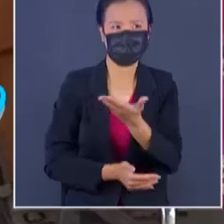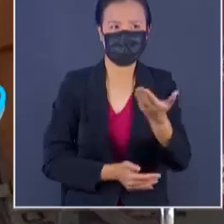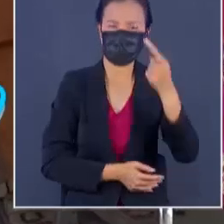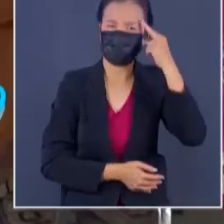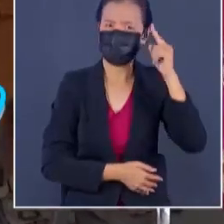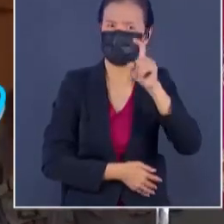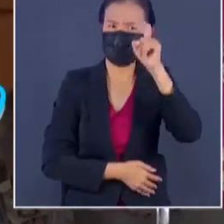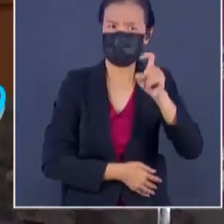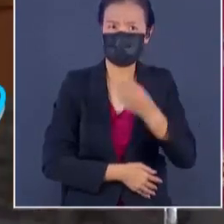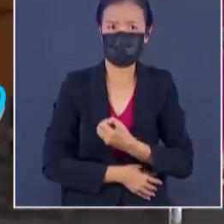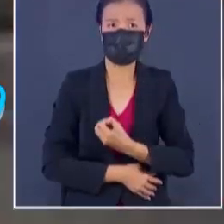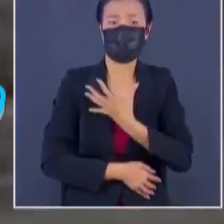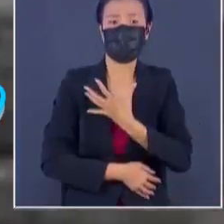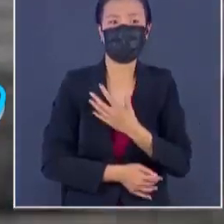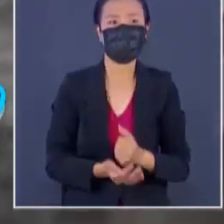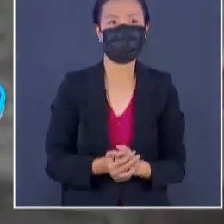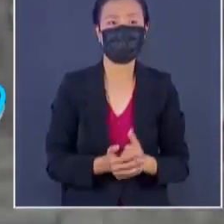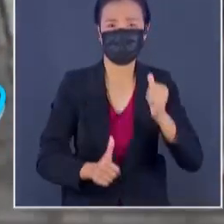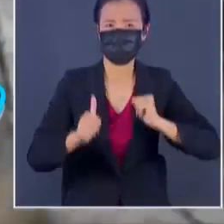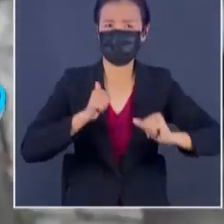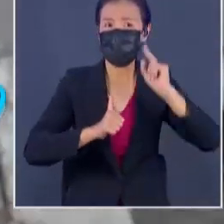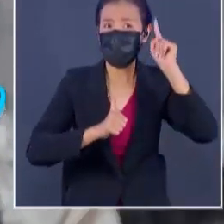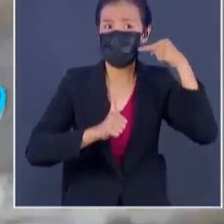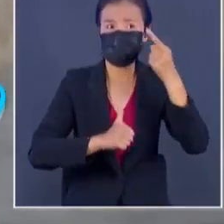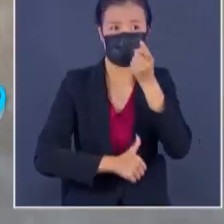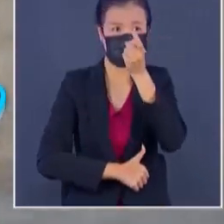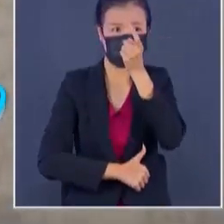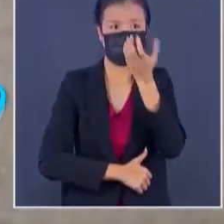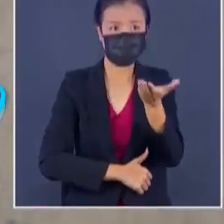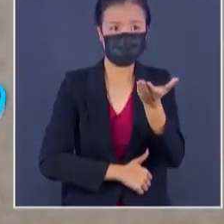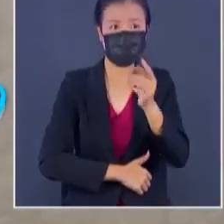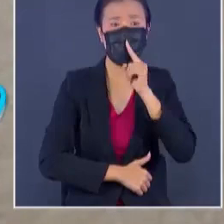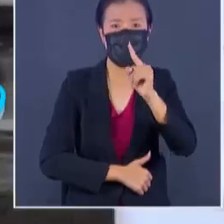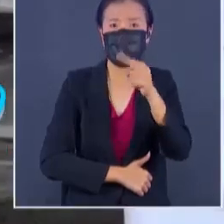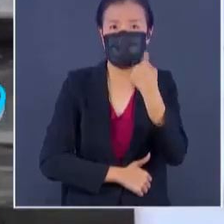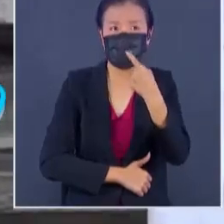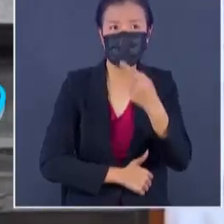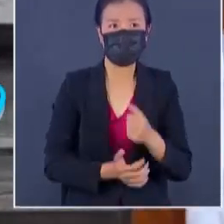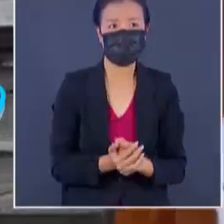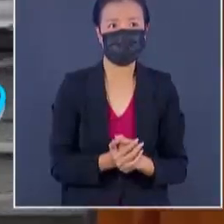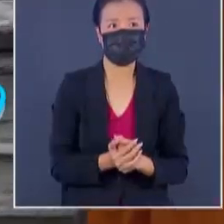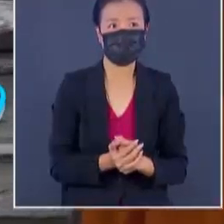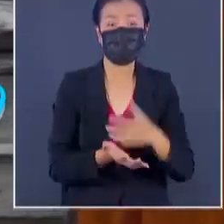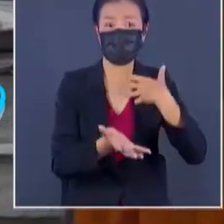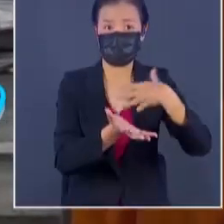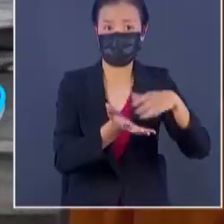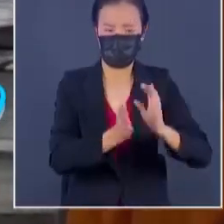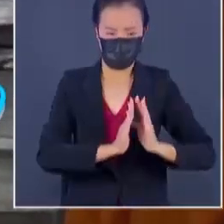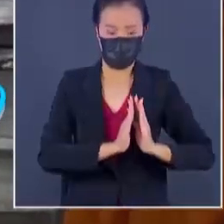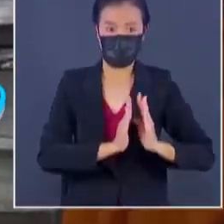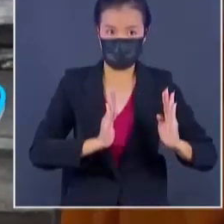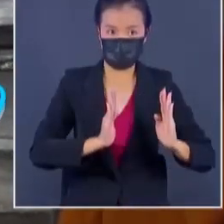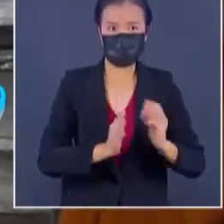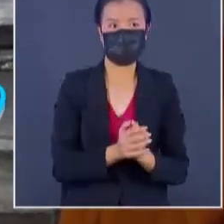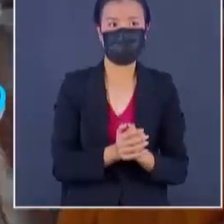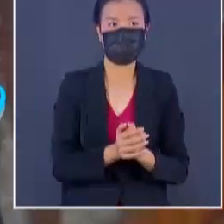สงสัยแล้วก็ตกใจไปตามๆกันว่านักแสดงสาวสุดเซ็กซี่เอมมี่อมรวรรณจะฟ้องใครโดยเธอได้ออกมาเปิดใจถึงเรื่องที่เกิดขึ้น